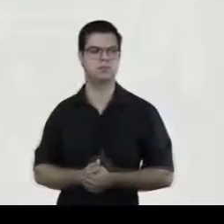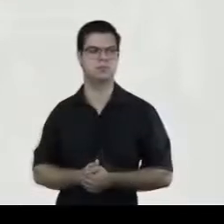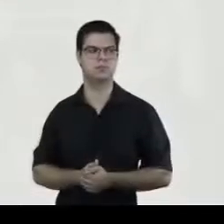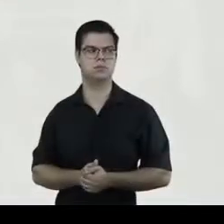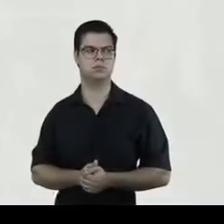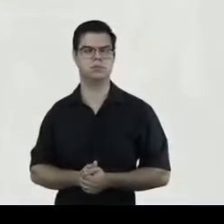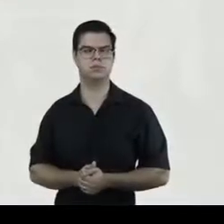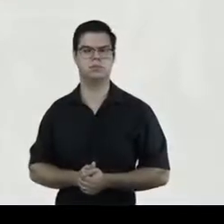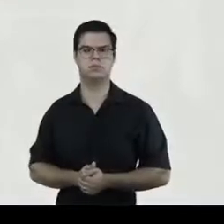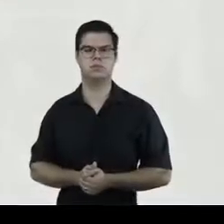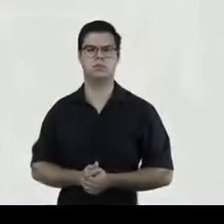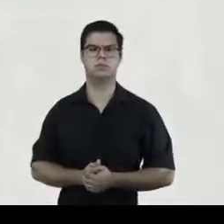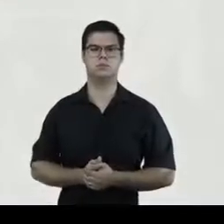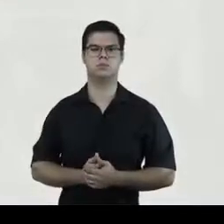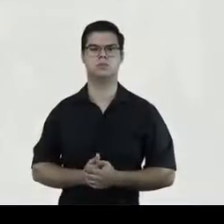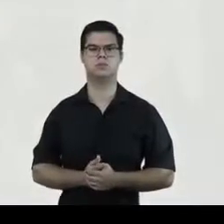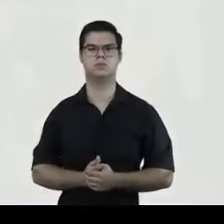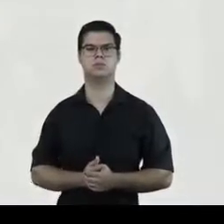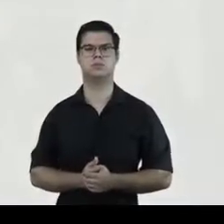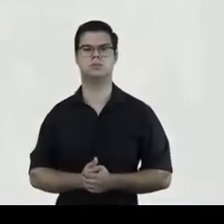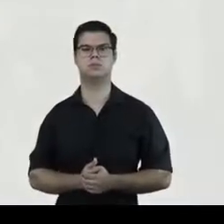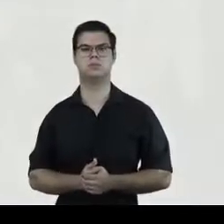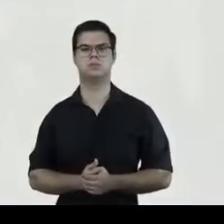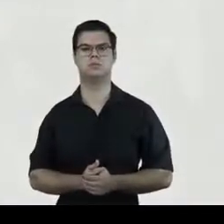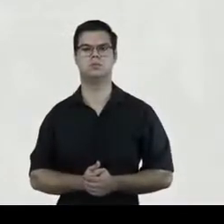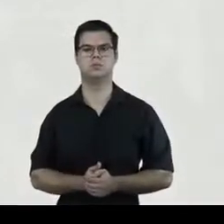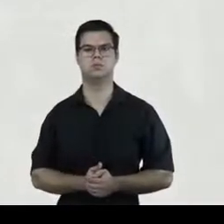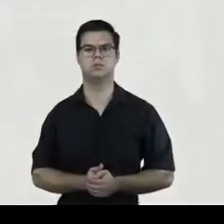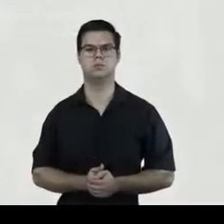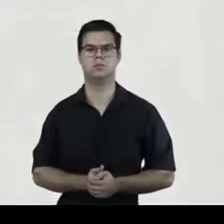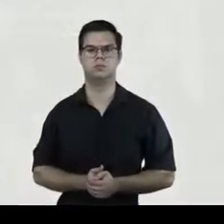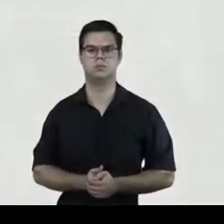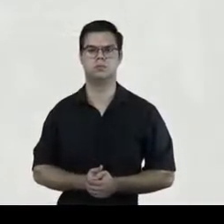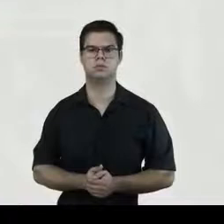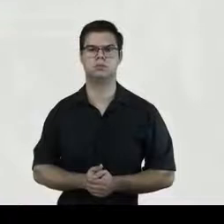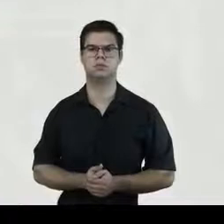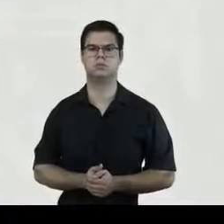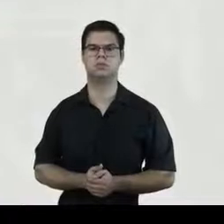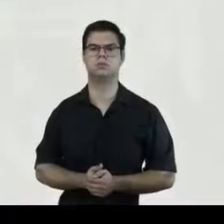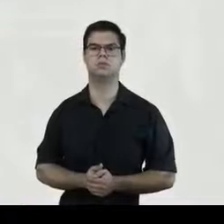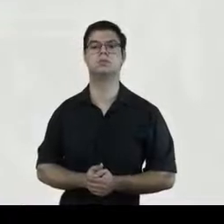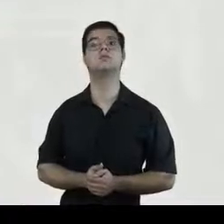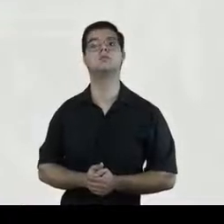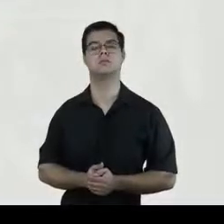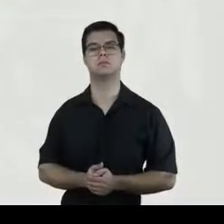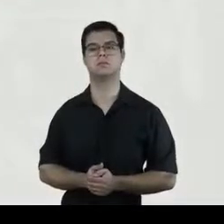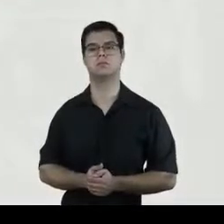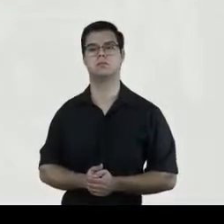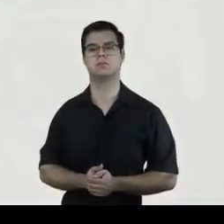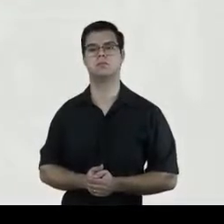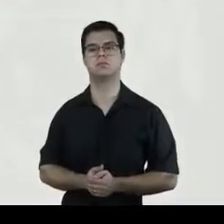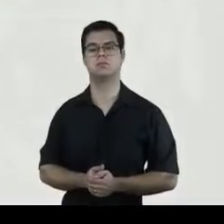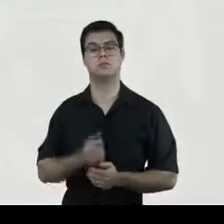Alors, si on se reporte à la Bible en la matière, qui est le dictionnaire des filigranes de Gaudrillau,